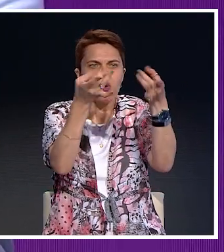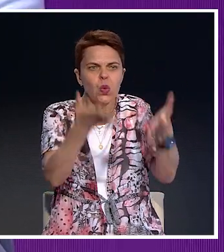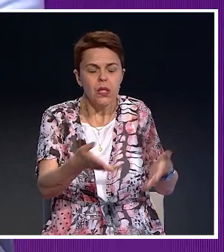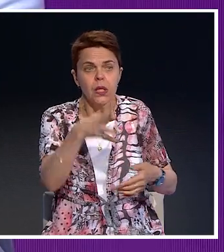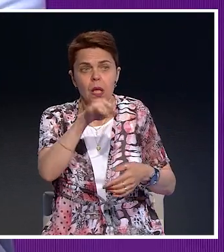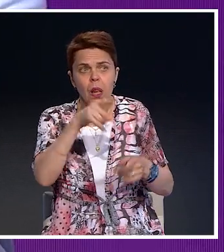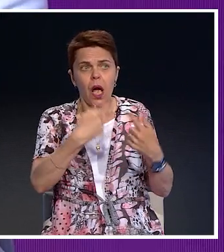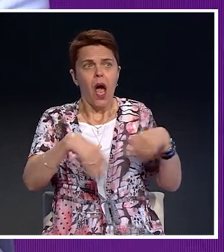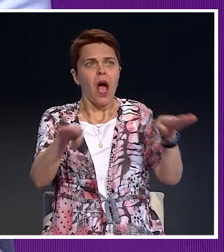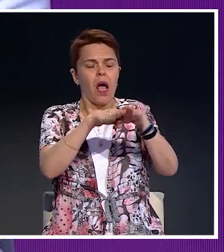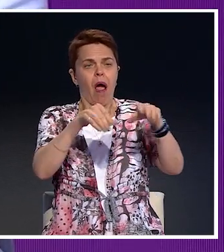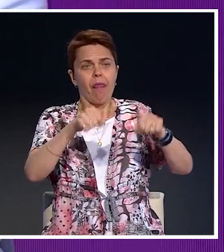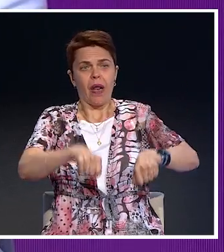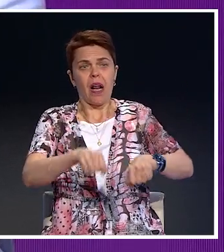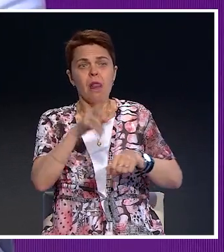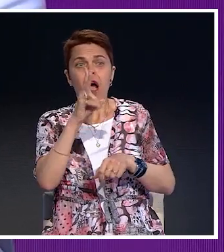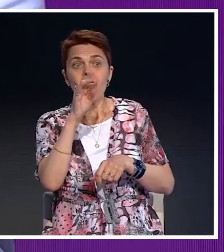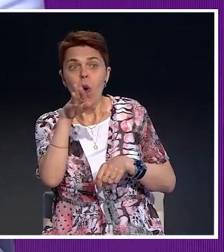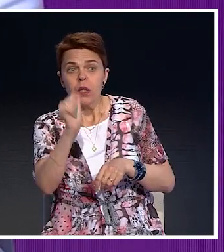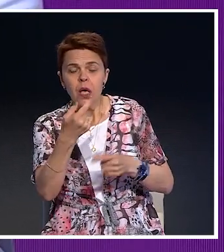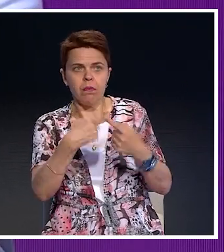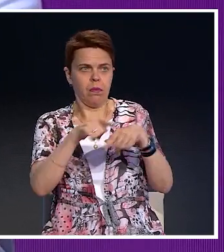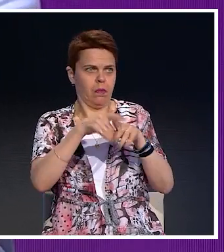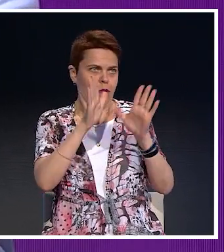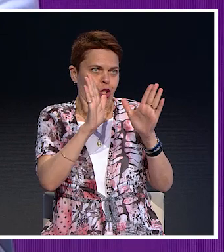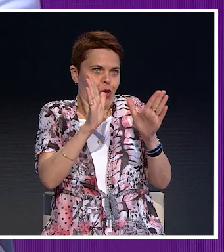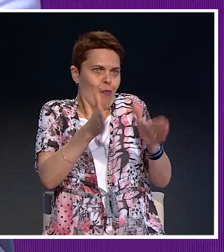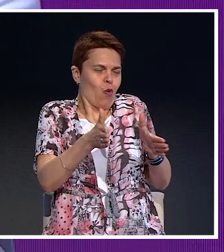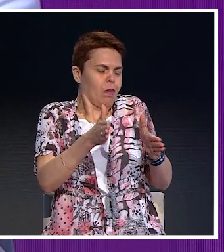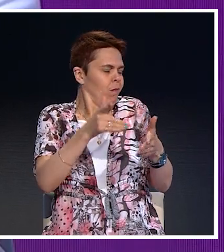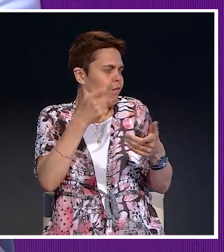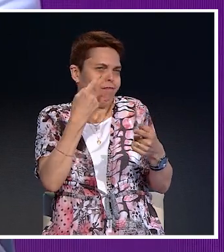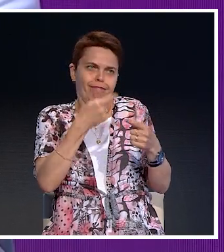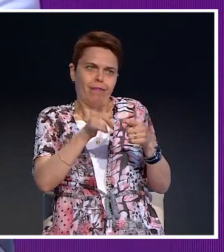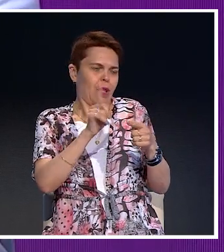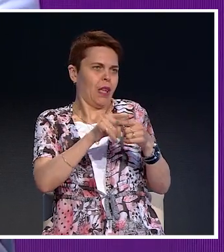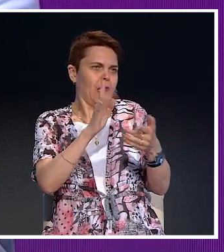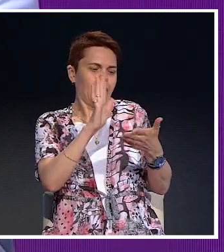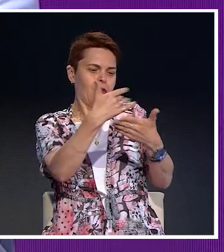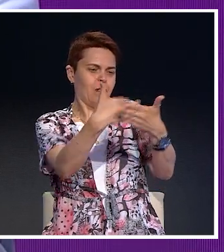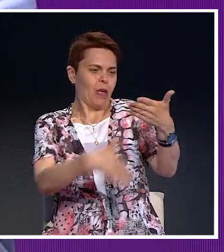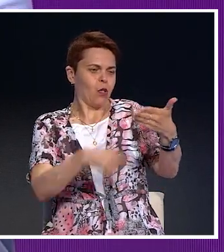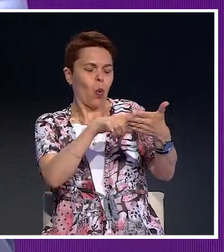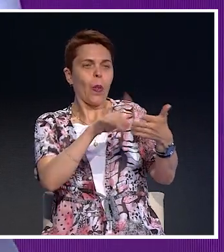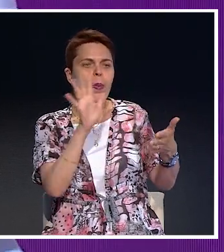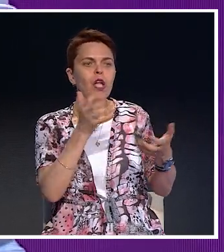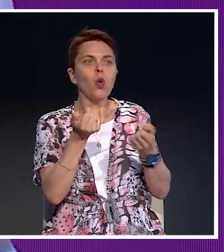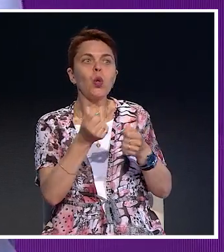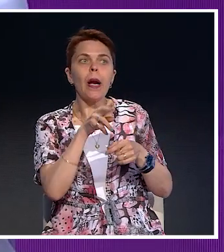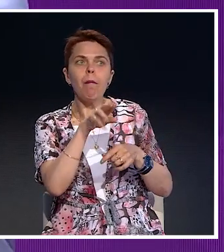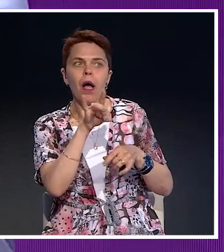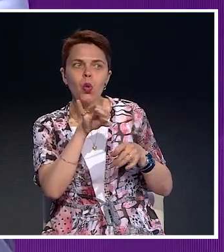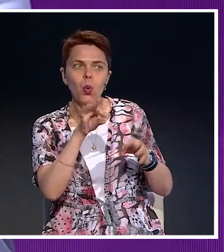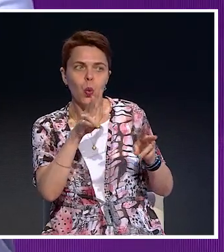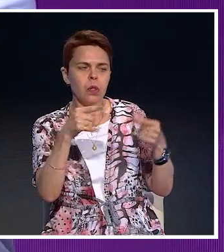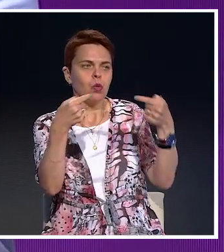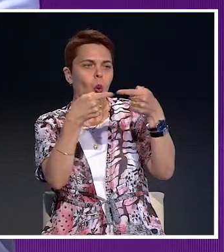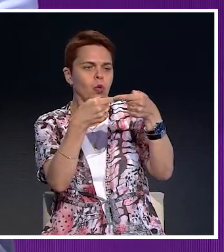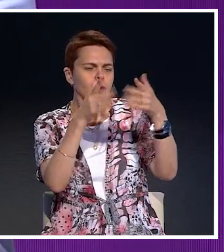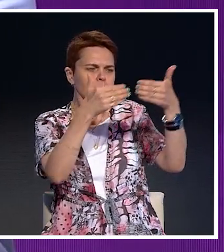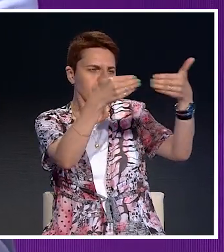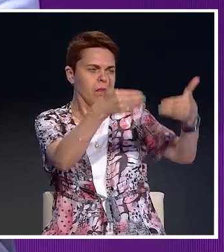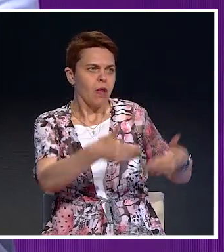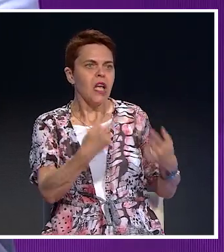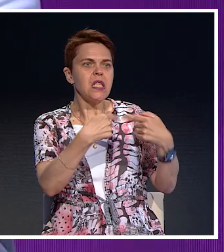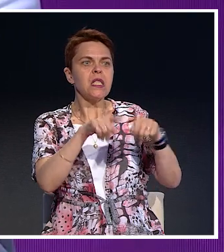спростити, то гендерна квота захищена на першому рівні. Списки не будуть зареєстровані, якщо вона не буде дотримана партією. Тому для партії